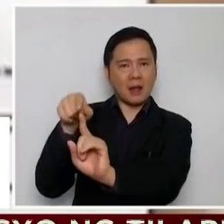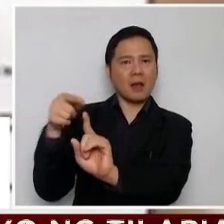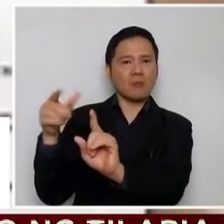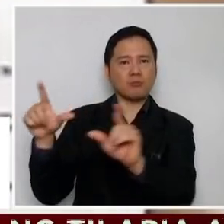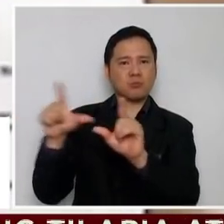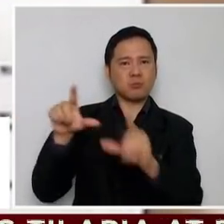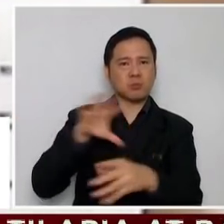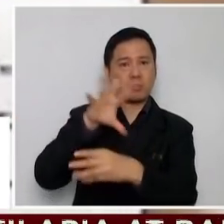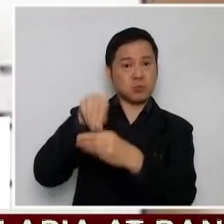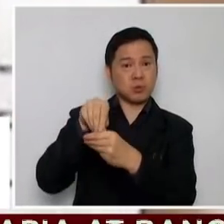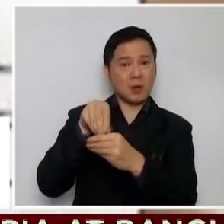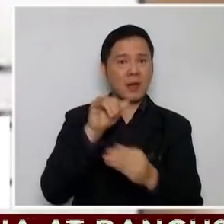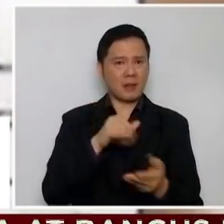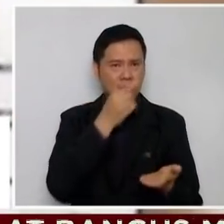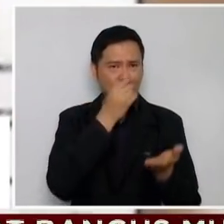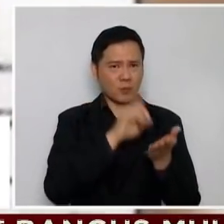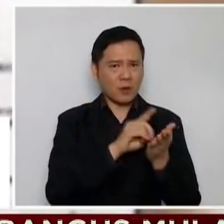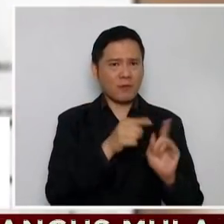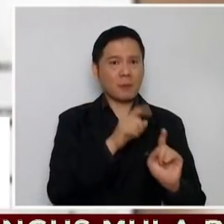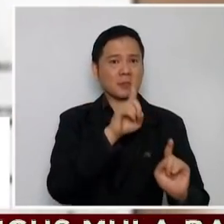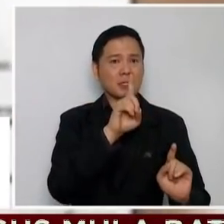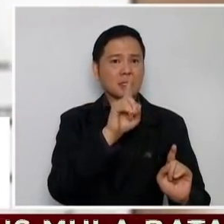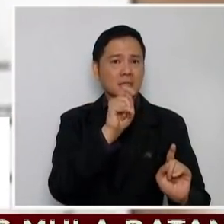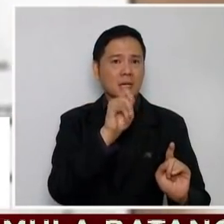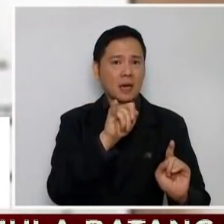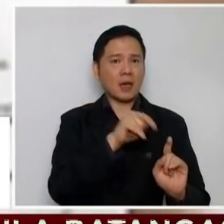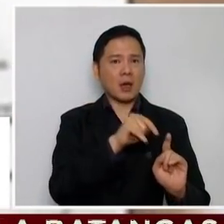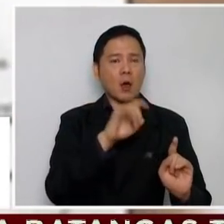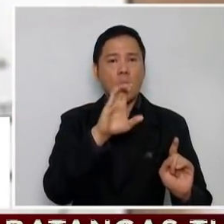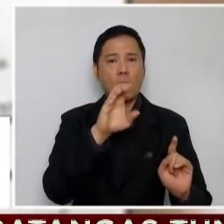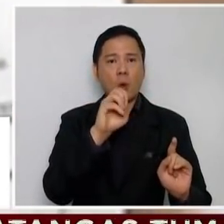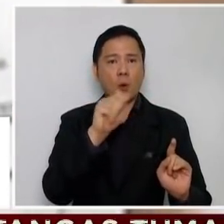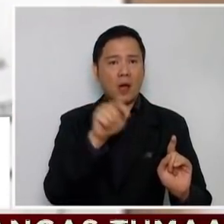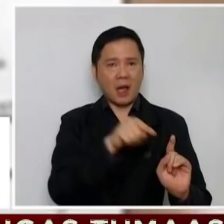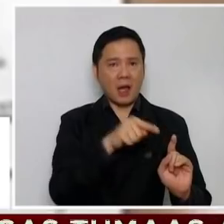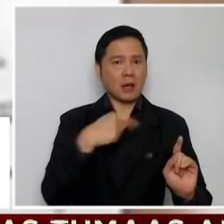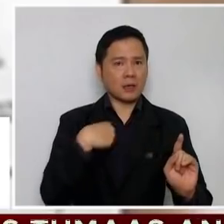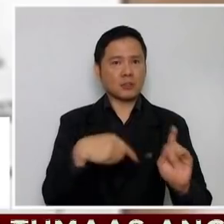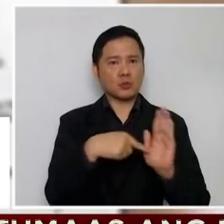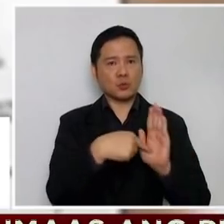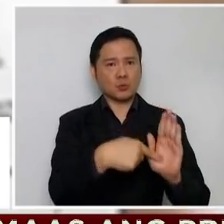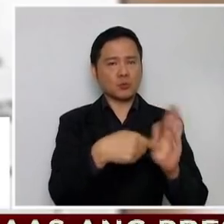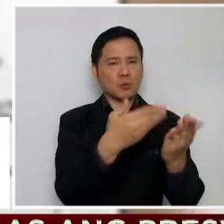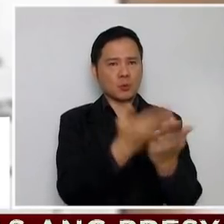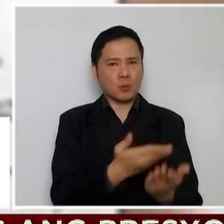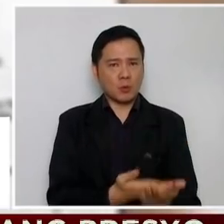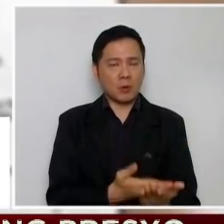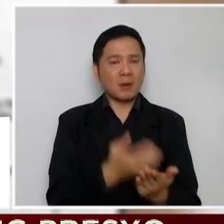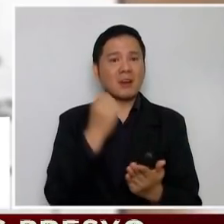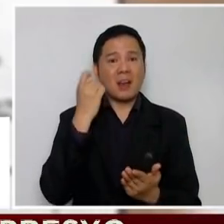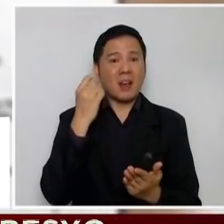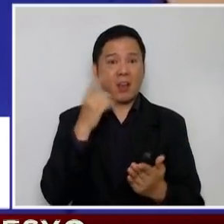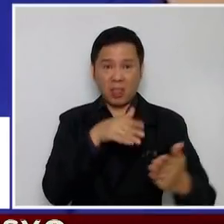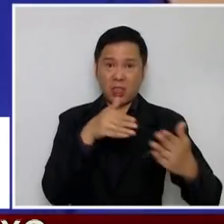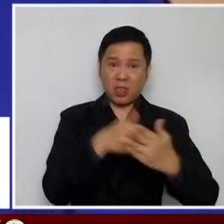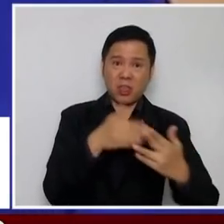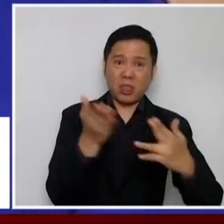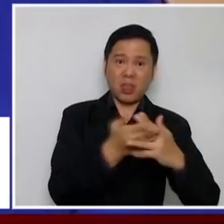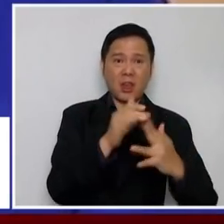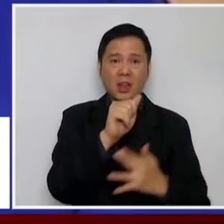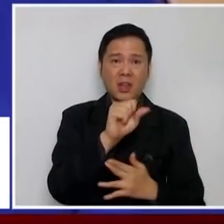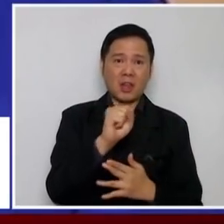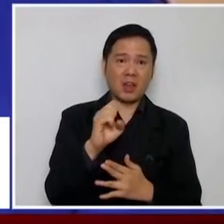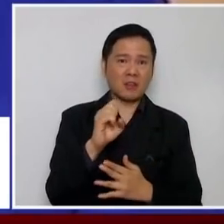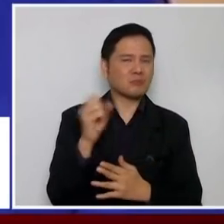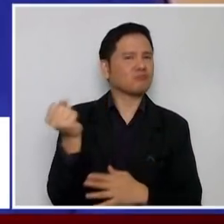mga dokumento mula sa DTI at COA ang kanyang basehan, pero wala pa siyang balak magsampa ng kaso ngayon. Ito ang